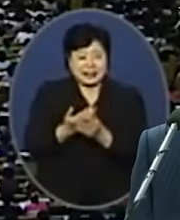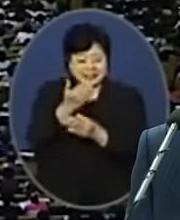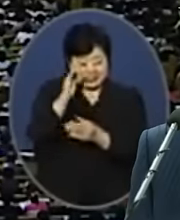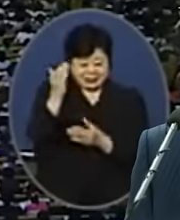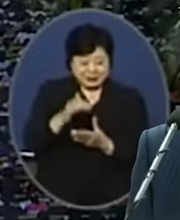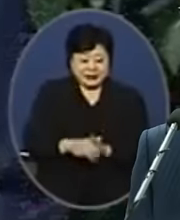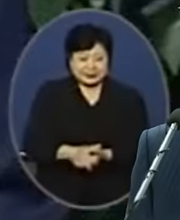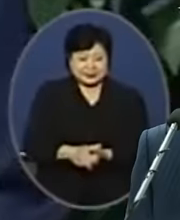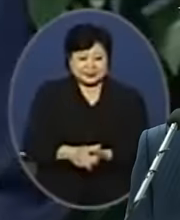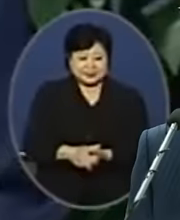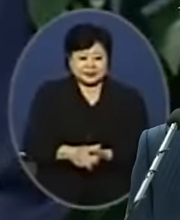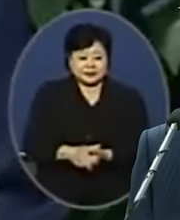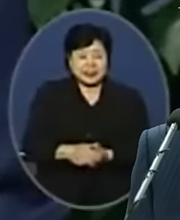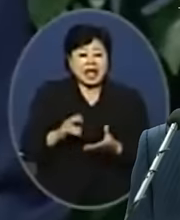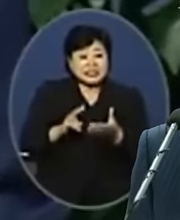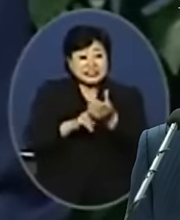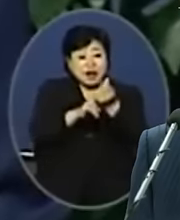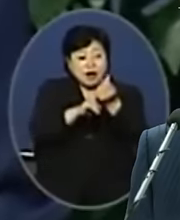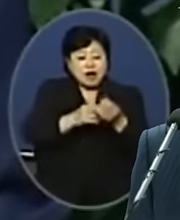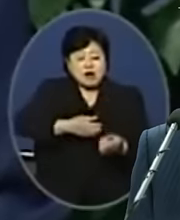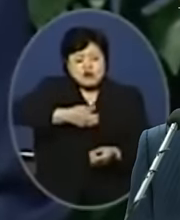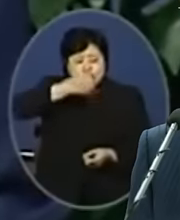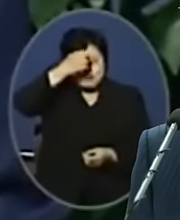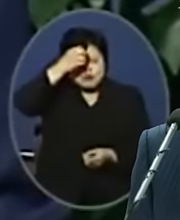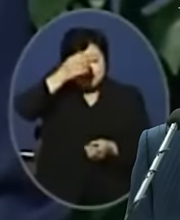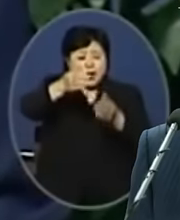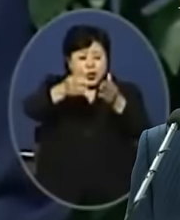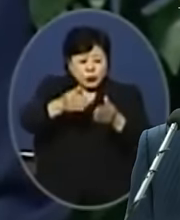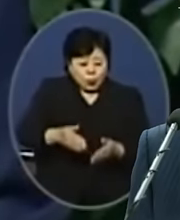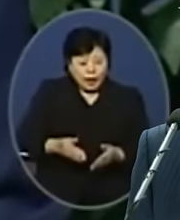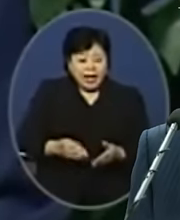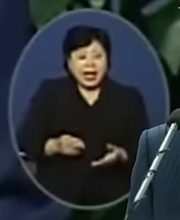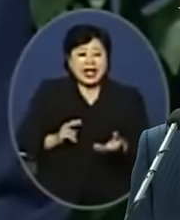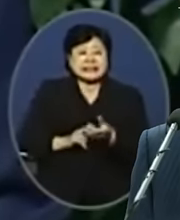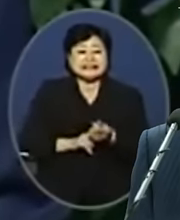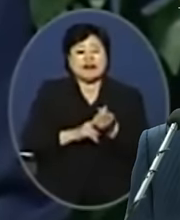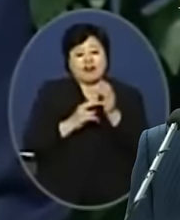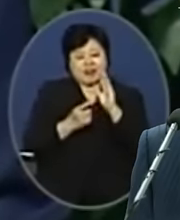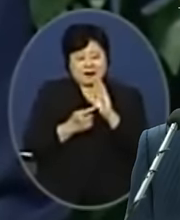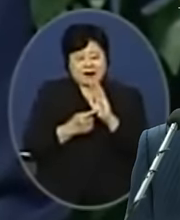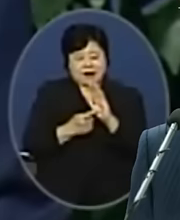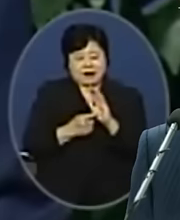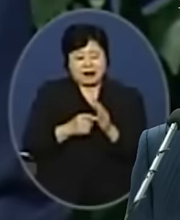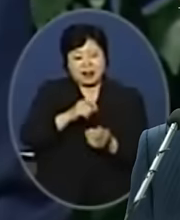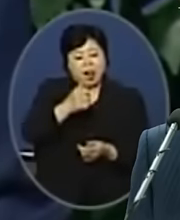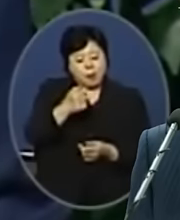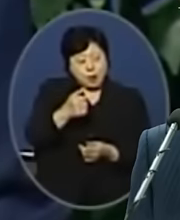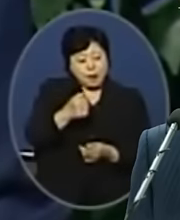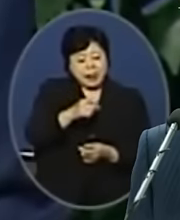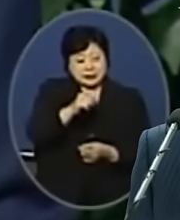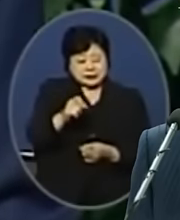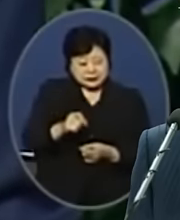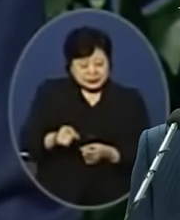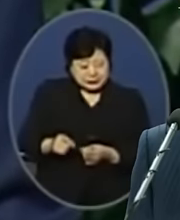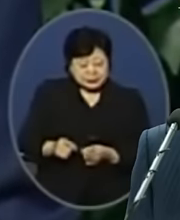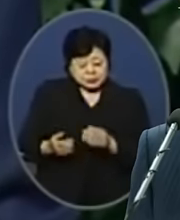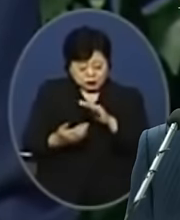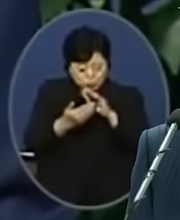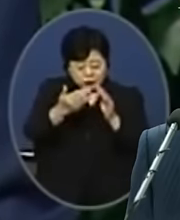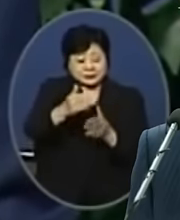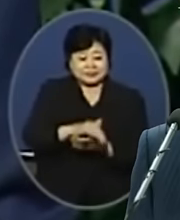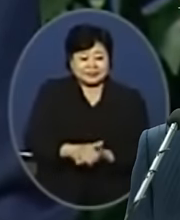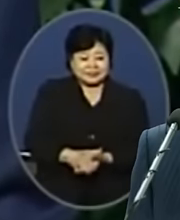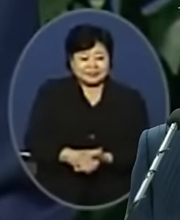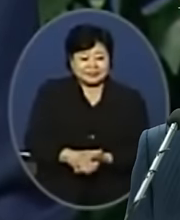일어나야 되는데 그 기적은 꿈을 통해서 일어나는 것입니다. 볼펜으로서 내려가는 꿈은 반드시 이루어지는